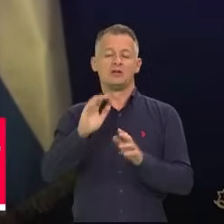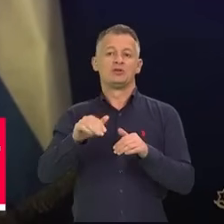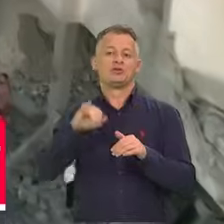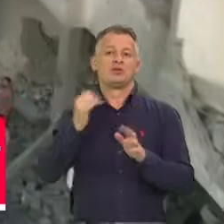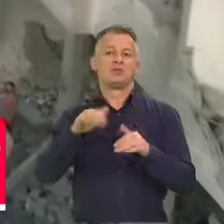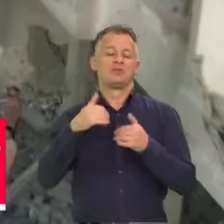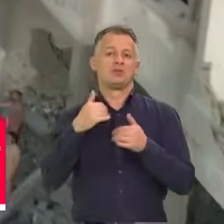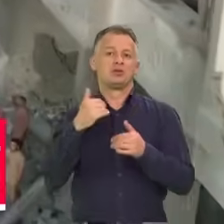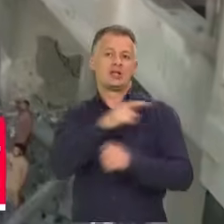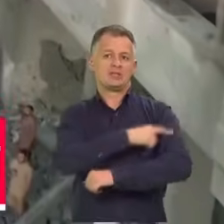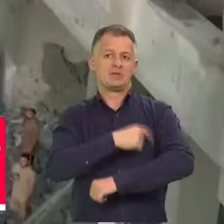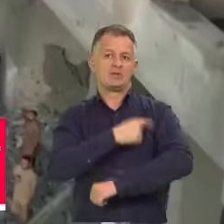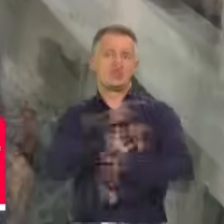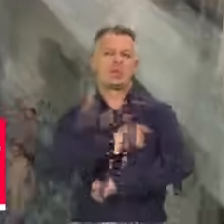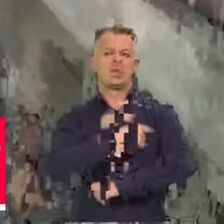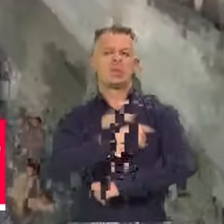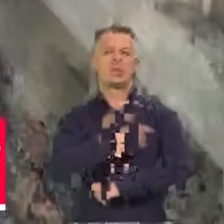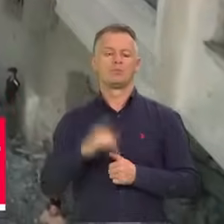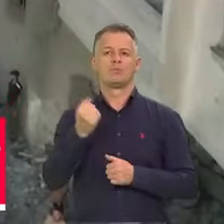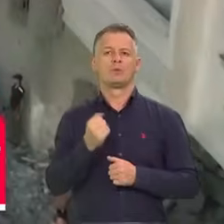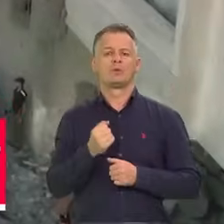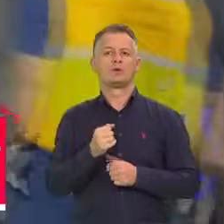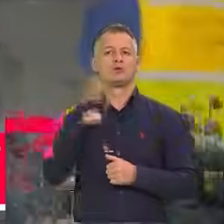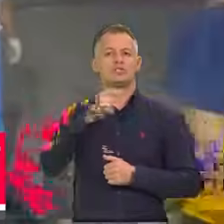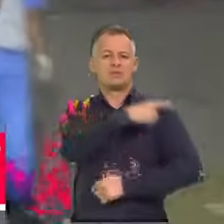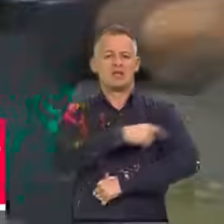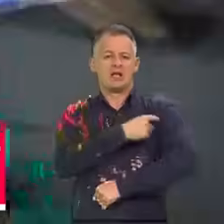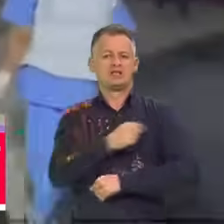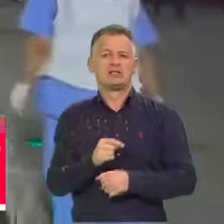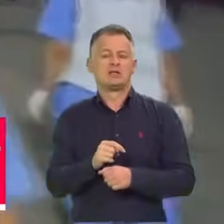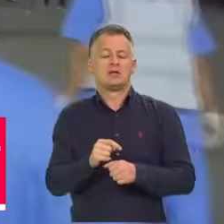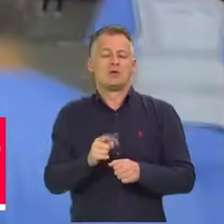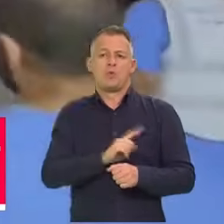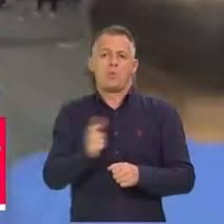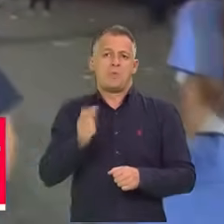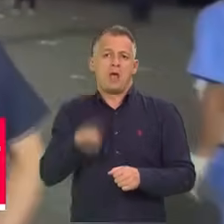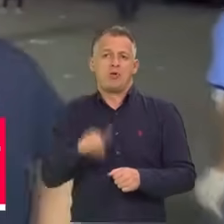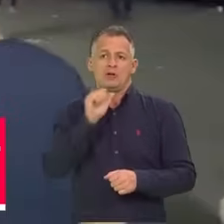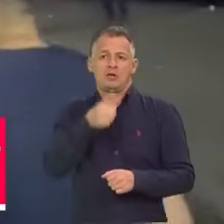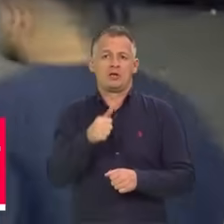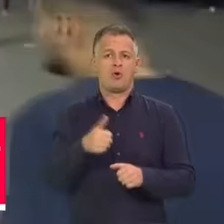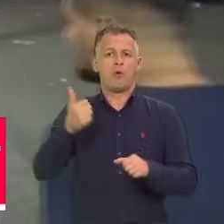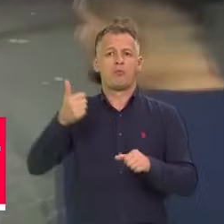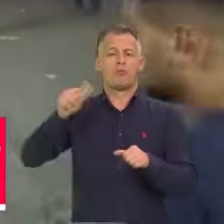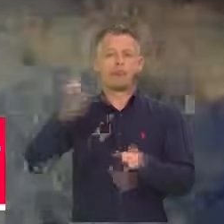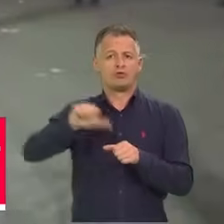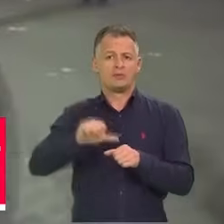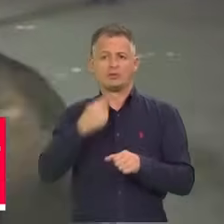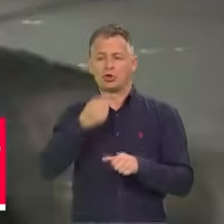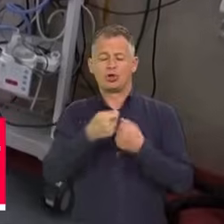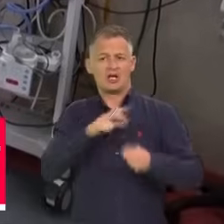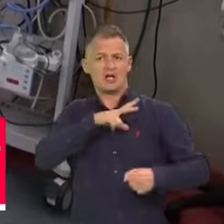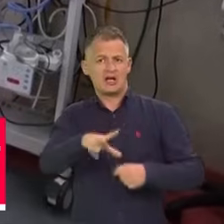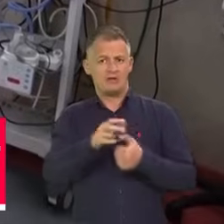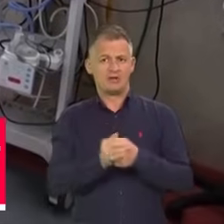מחמאס לבתי החולים. Și spitalele sunt aproape de colaps fără combustibil. Medicii sunt copleșiți de numărul mare de răniți și spun că situația este